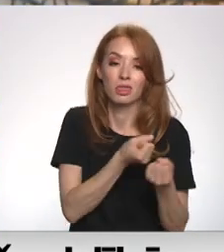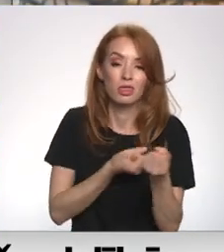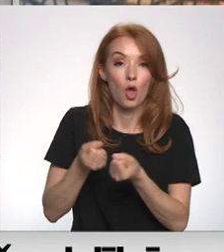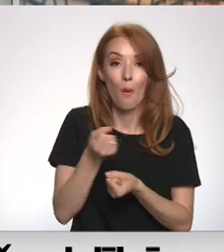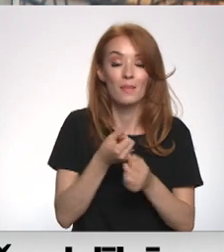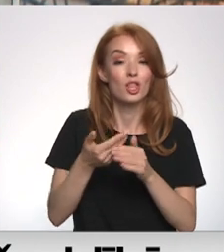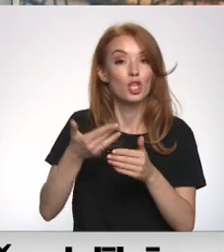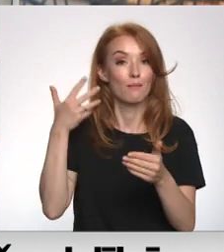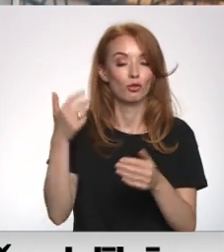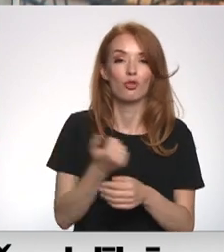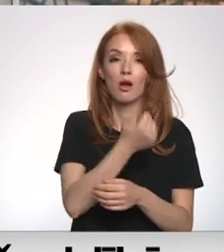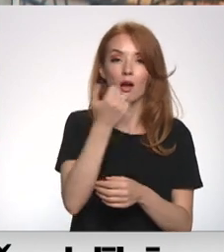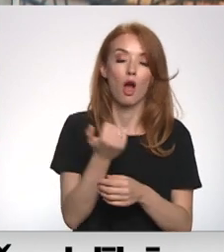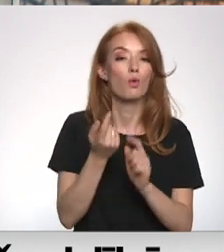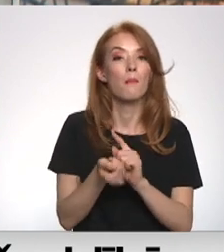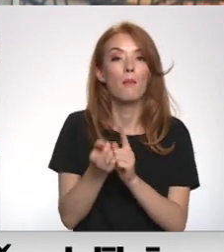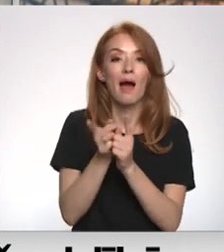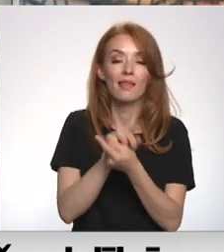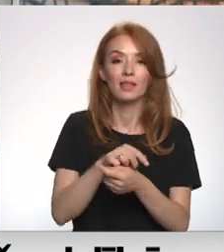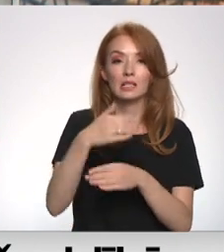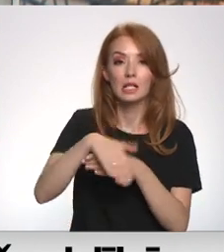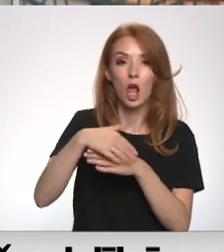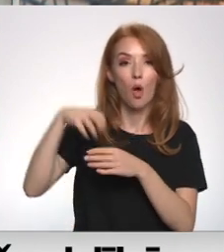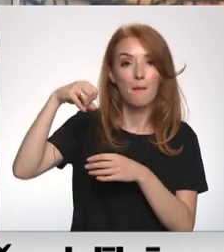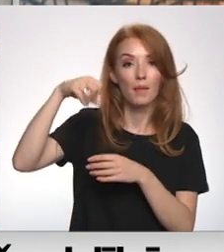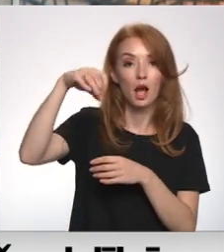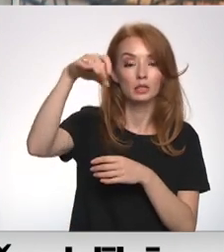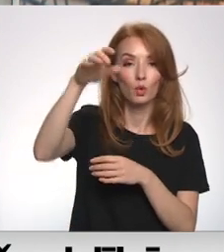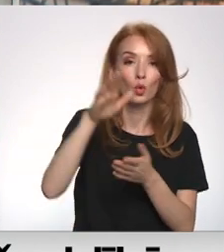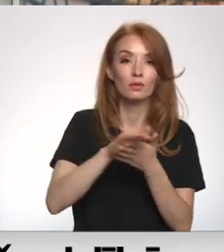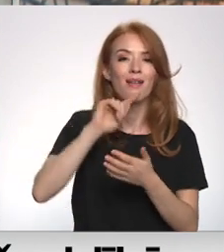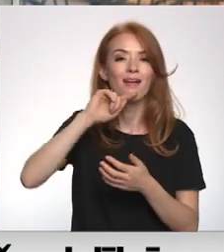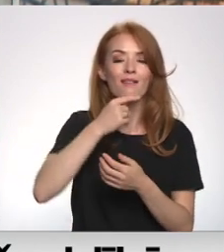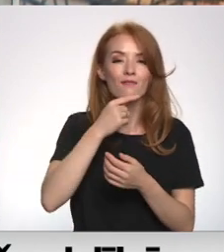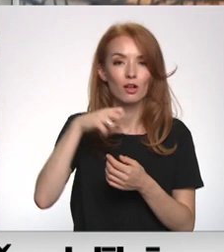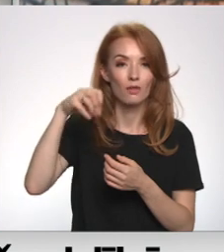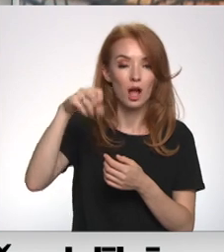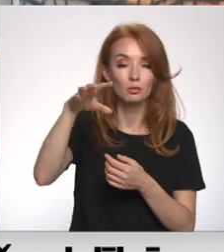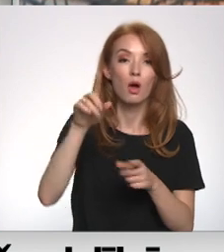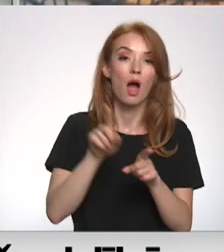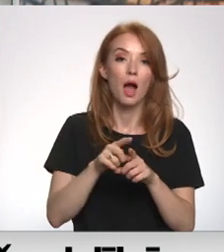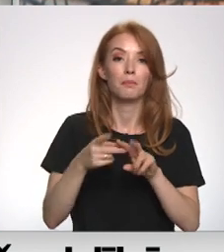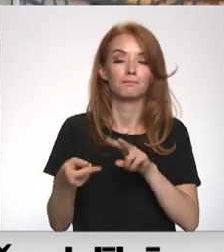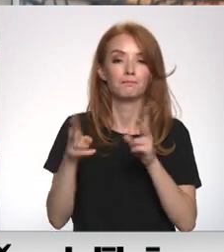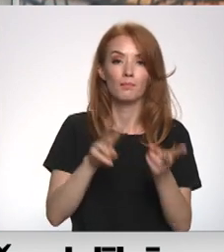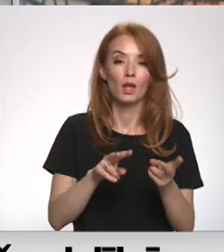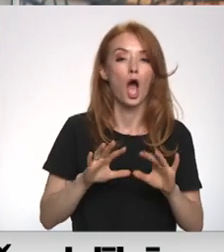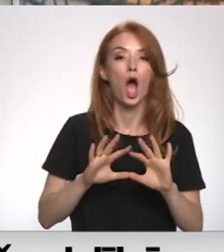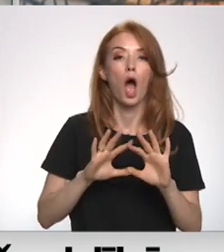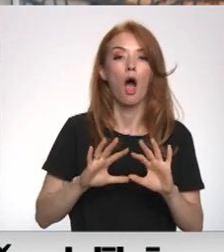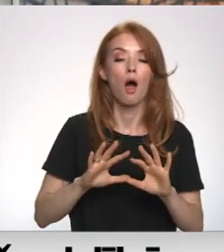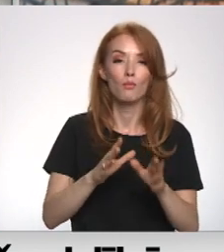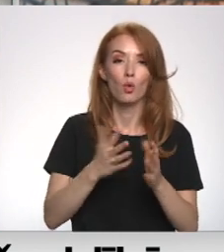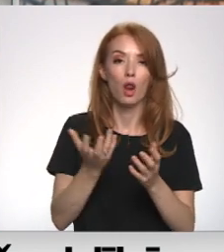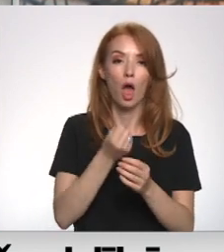Jau iepriekšējos gados mainīts ielu apgaismojums pret energoefektīvāku, veikta pārēju uz apkuri ar šķeldu,